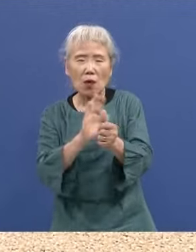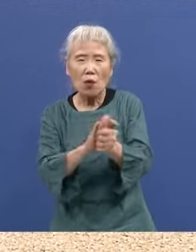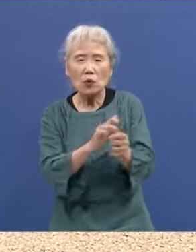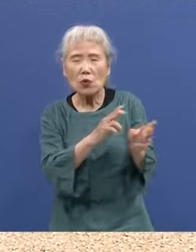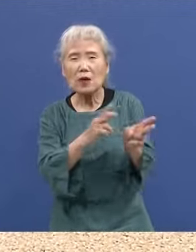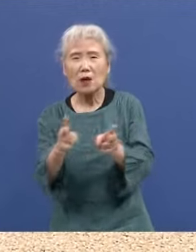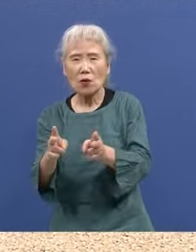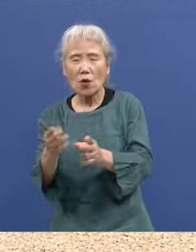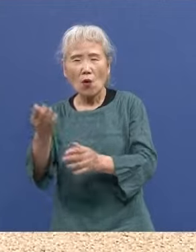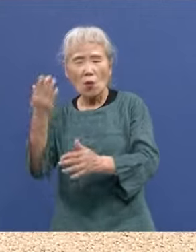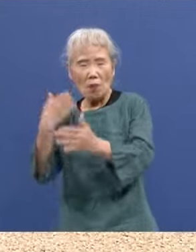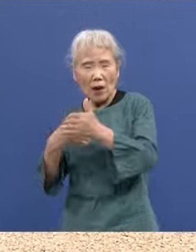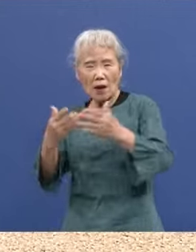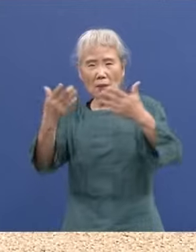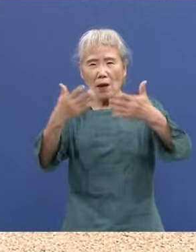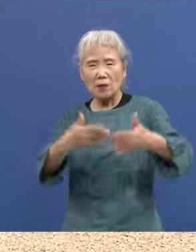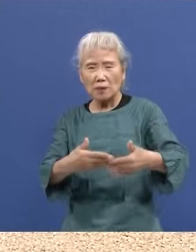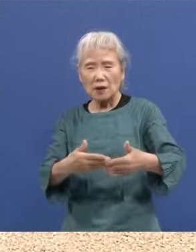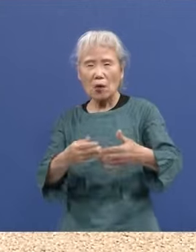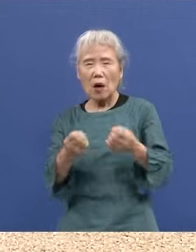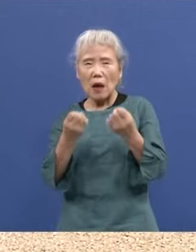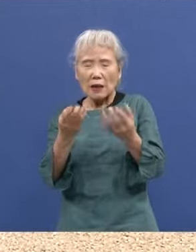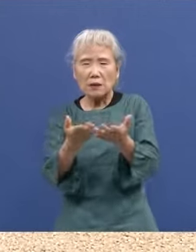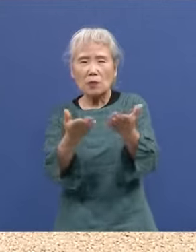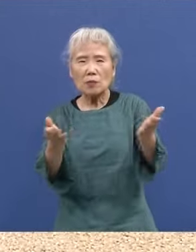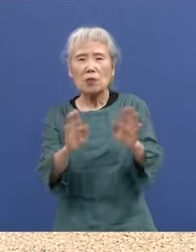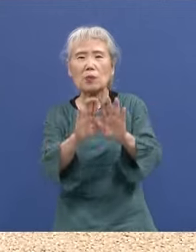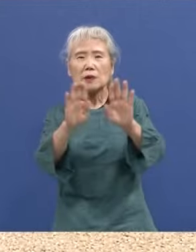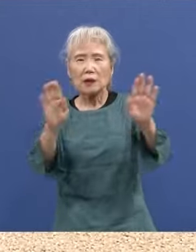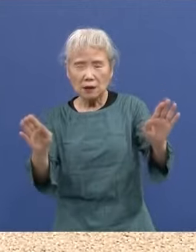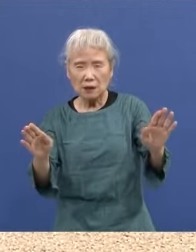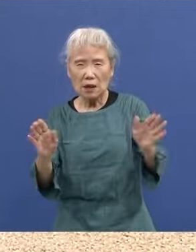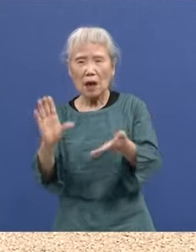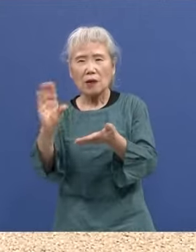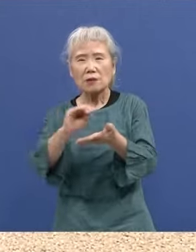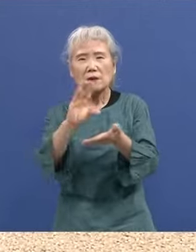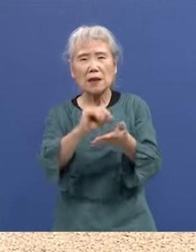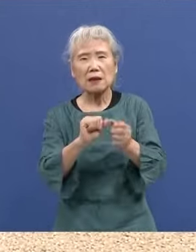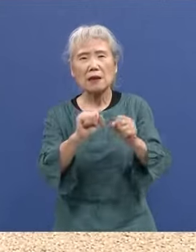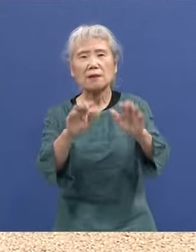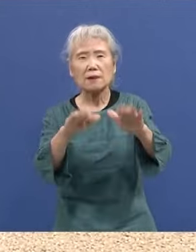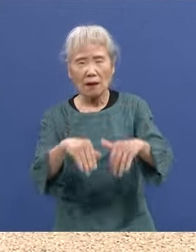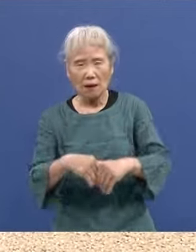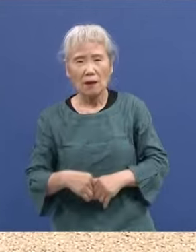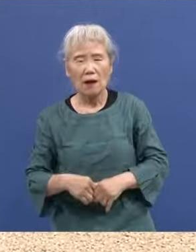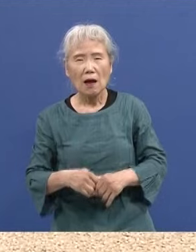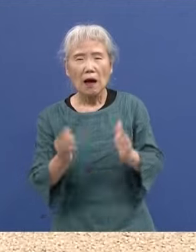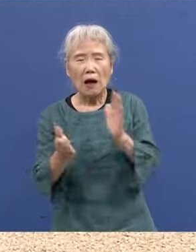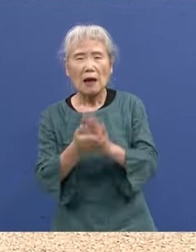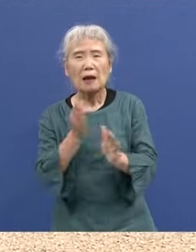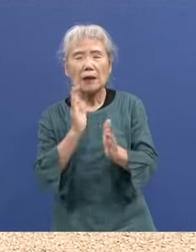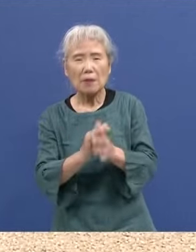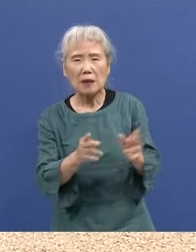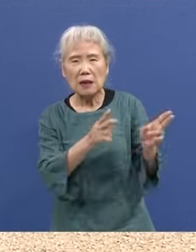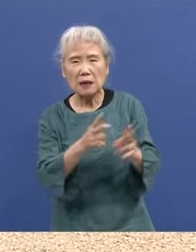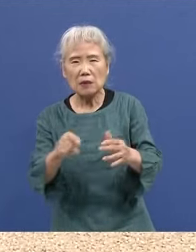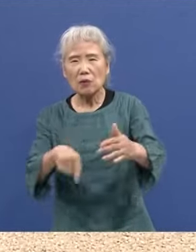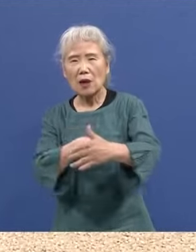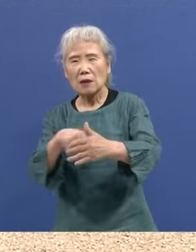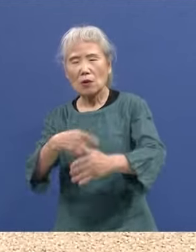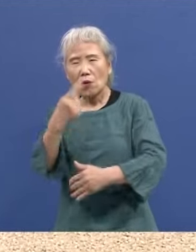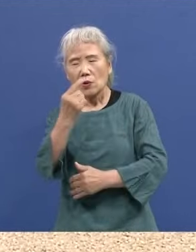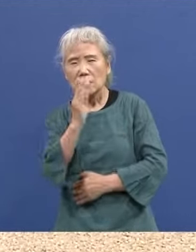で、以前番組でも新しくお店をオープンされた方に取材などさせていただきました、 はい、 改めて制度の概要を